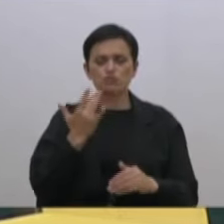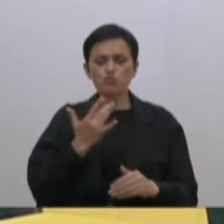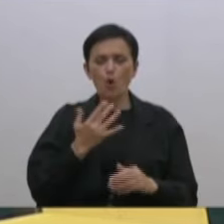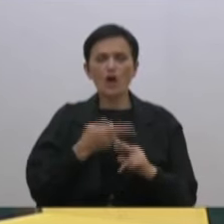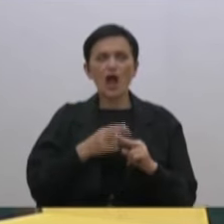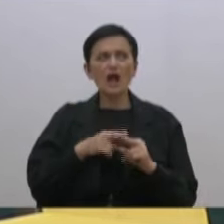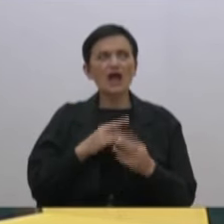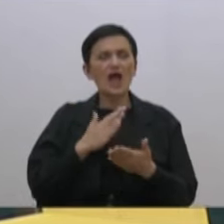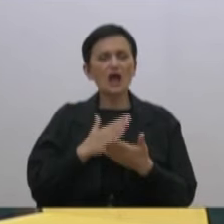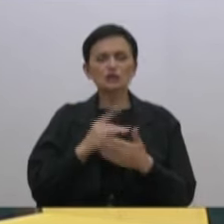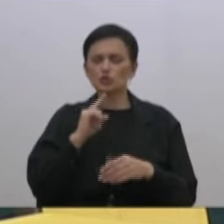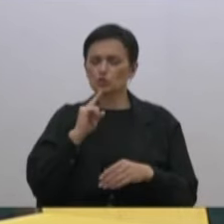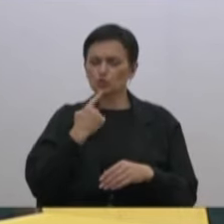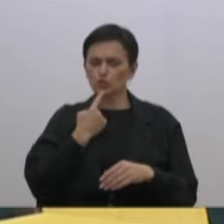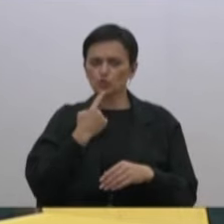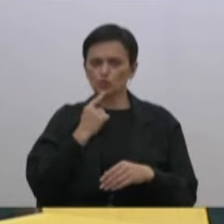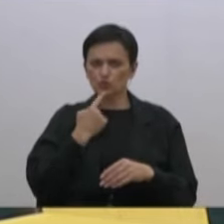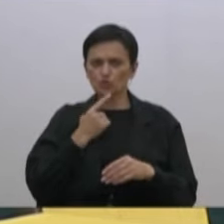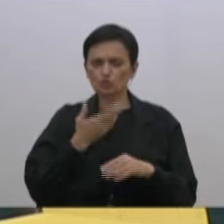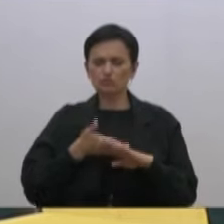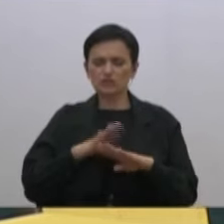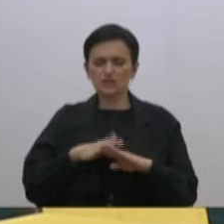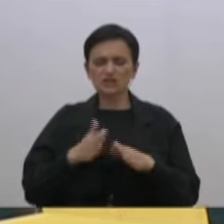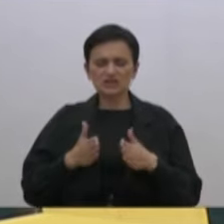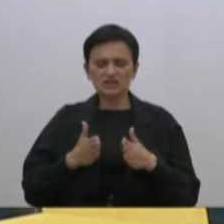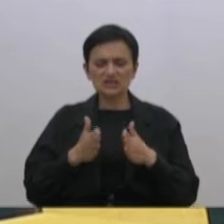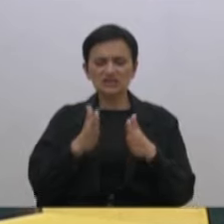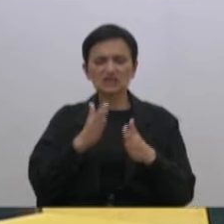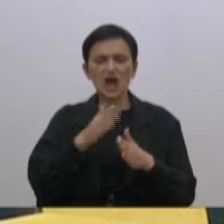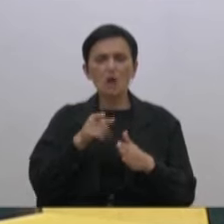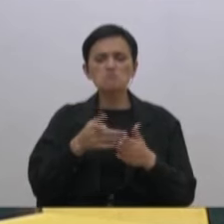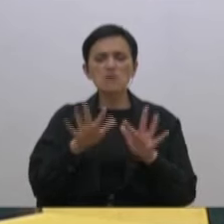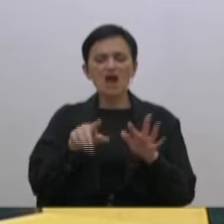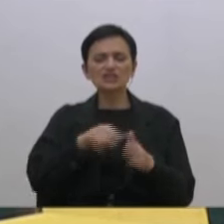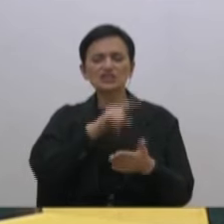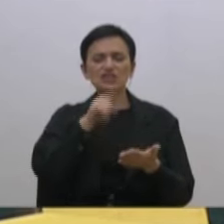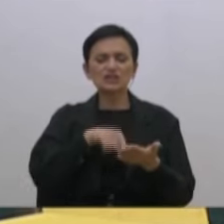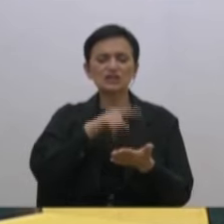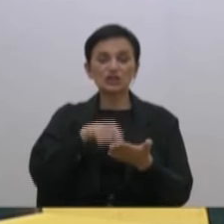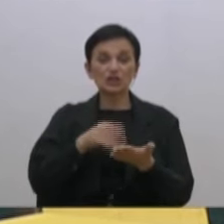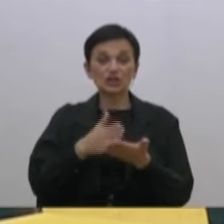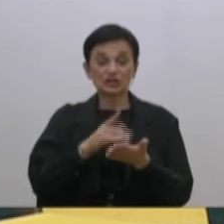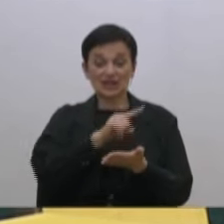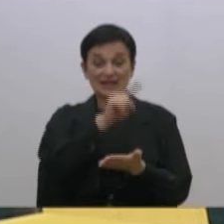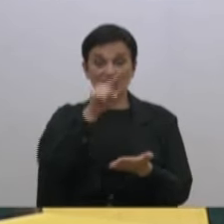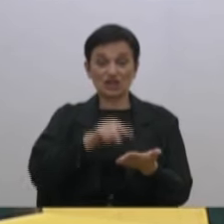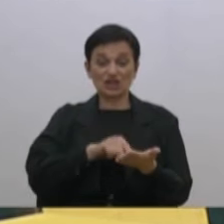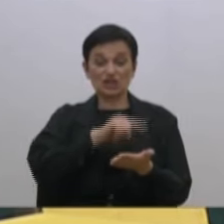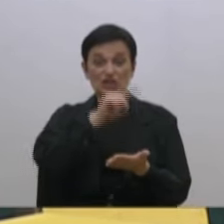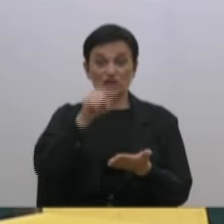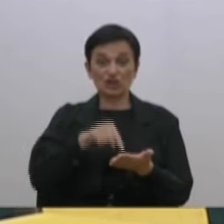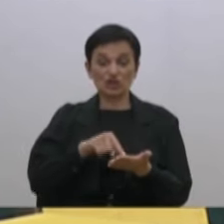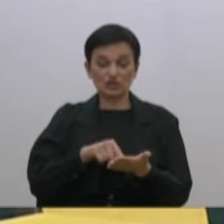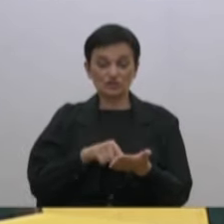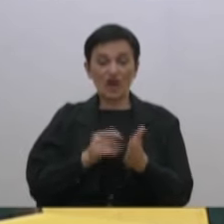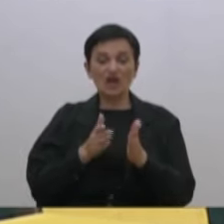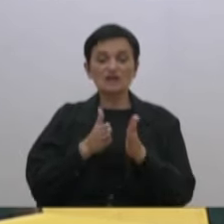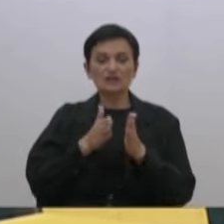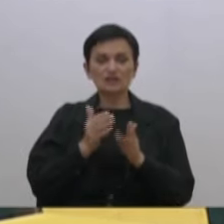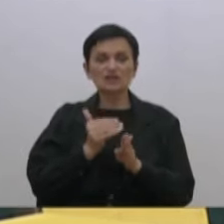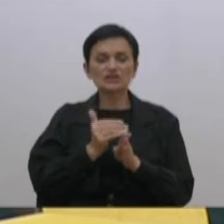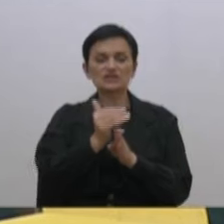ყველაზე ძნელი გზა, სადაც ყველაზე მეტი კითხვა იბადება. მაგრამ ამ კითხვებს გზა და გზა